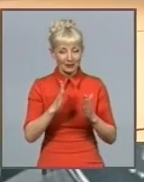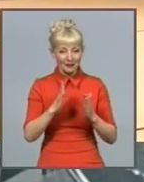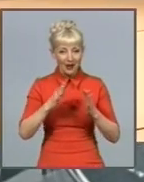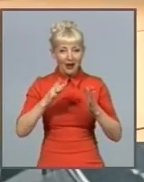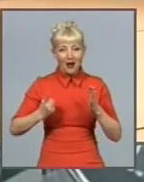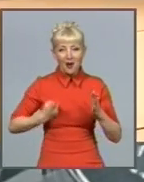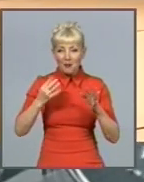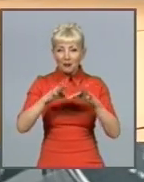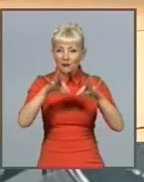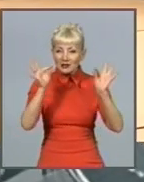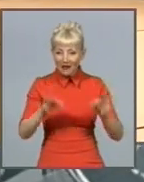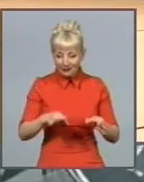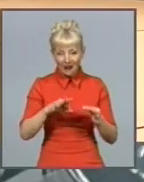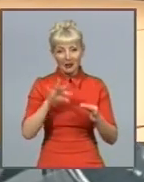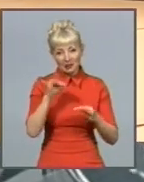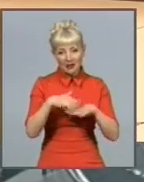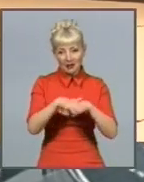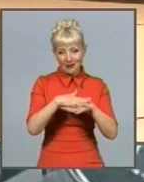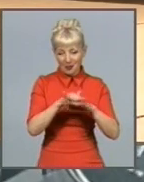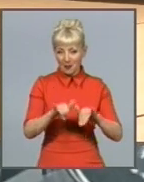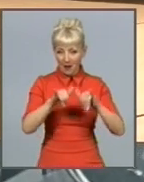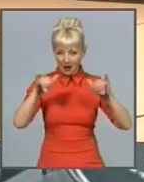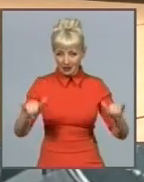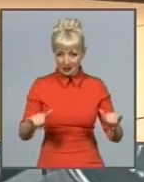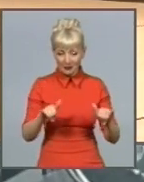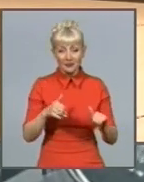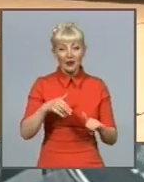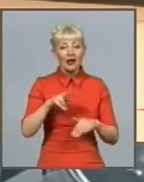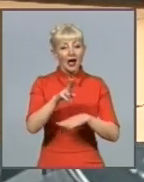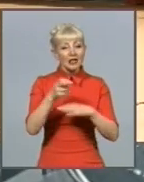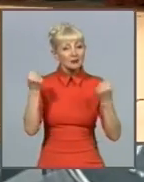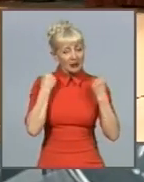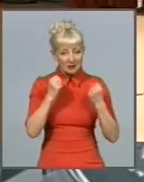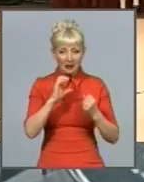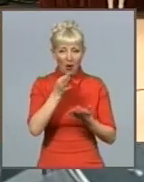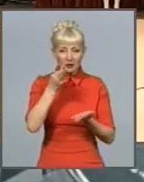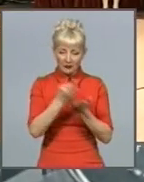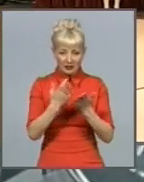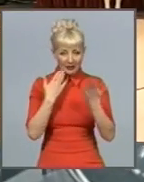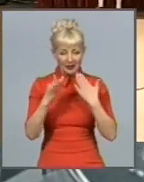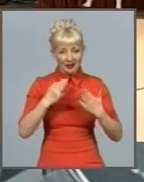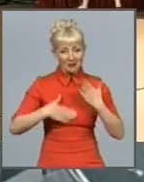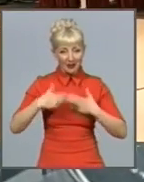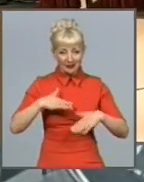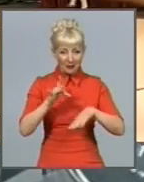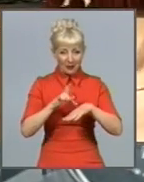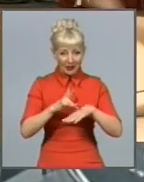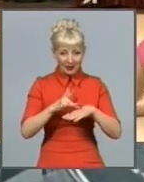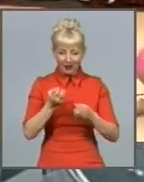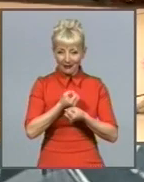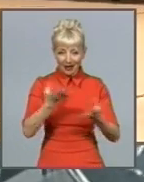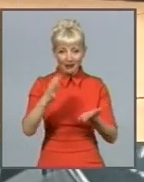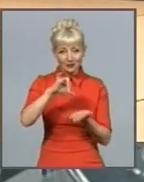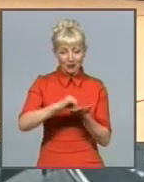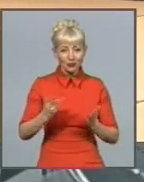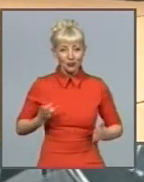тоже. Гимнастки со всей ответственностью подошли к соревнованиям и порадовали зрителей яркими выступлениями. Желание победить, быть лучше –